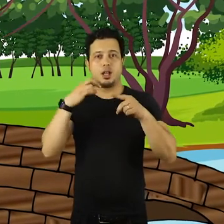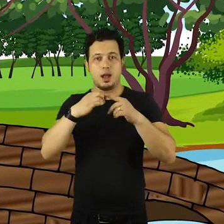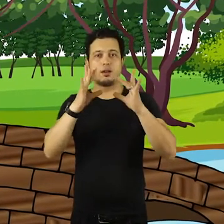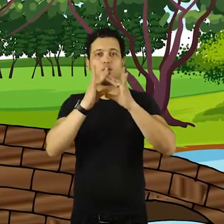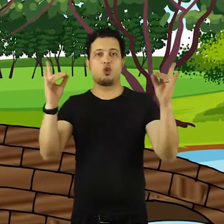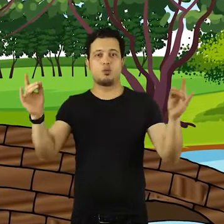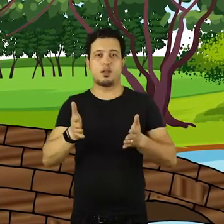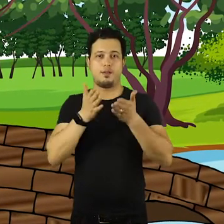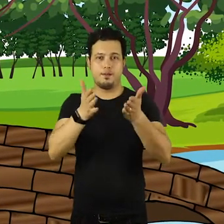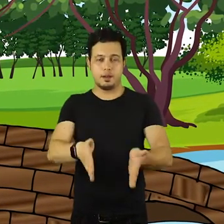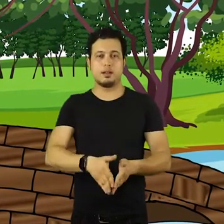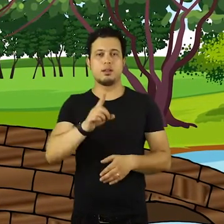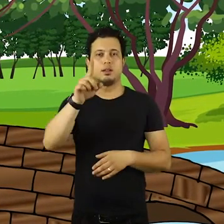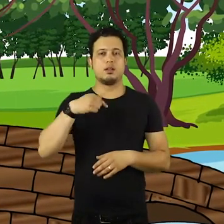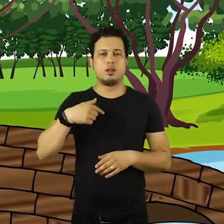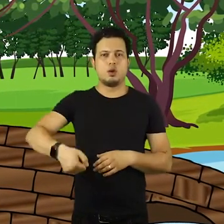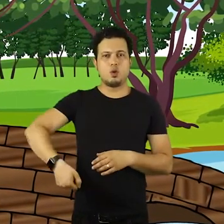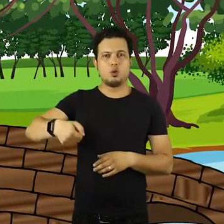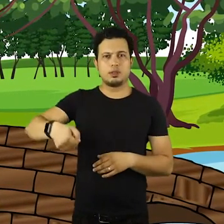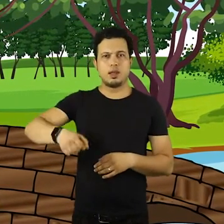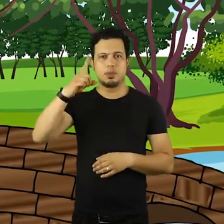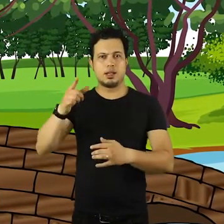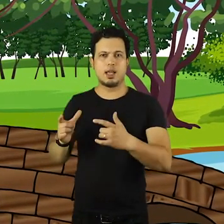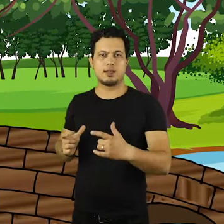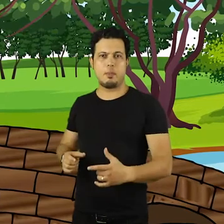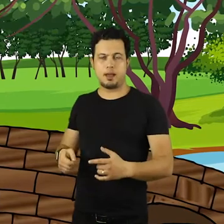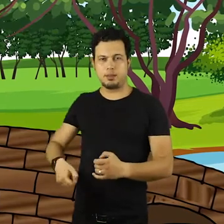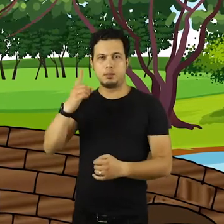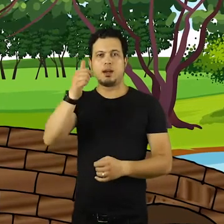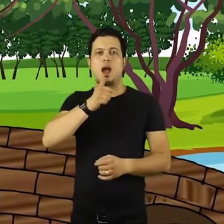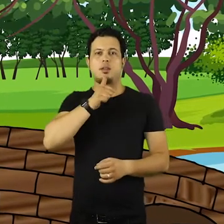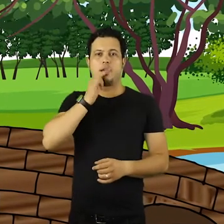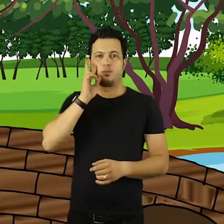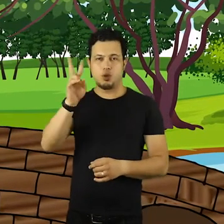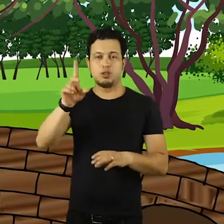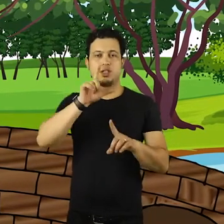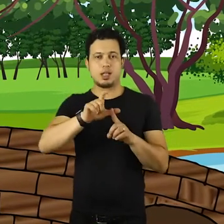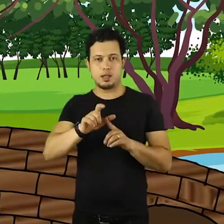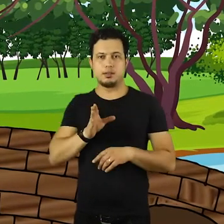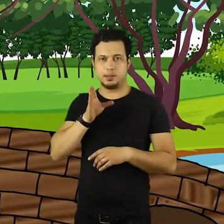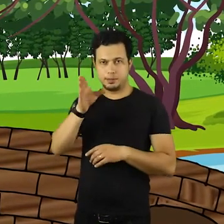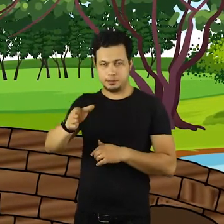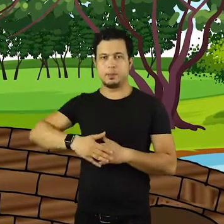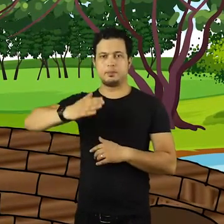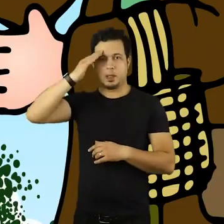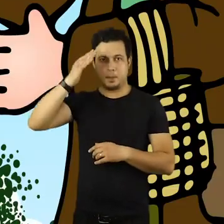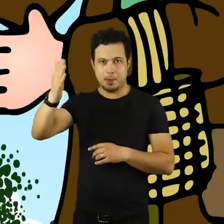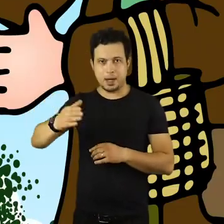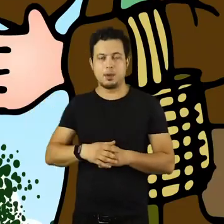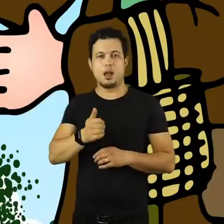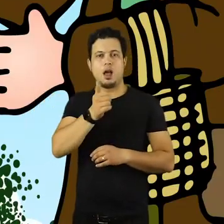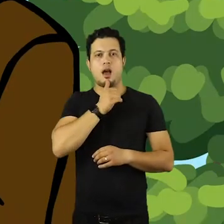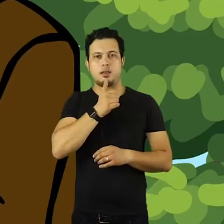ulaştılar. Orada kolunda sepet olan bir adam gördüler. Çınar yanına yaklaşıp,